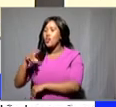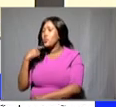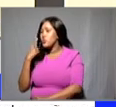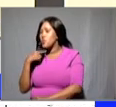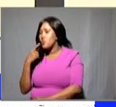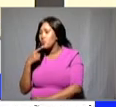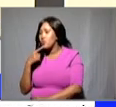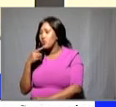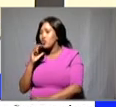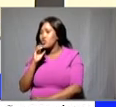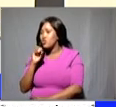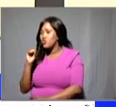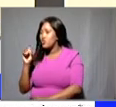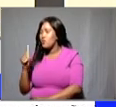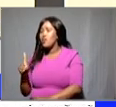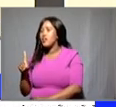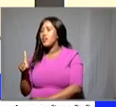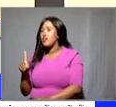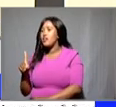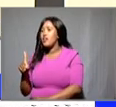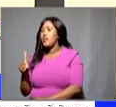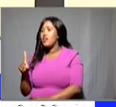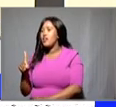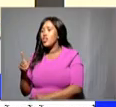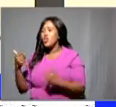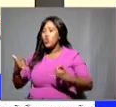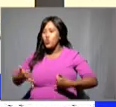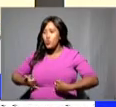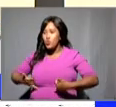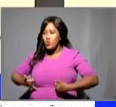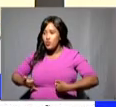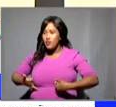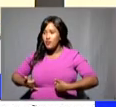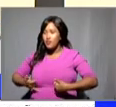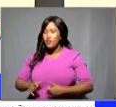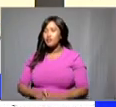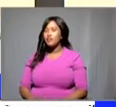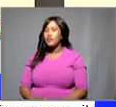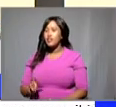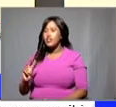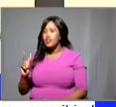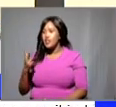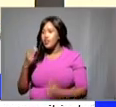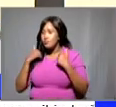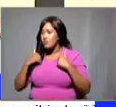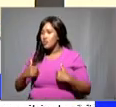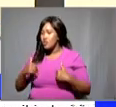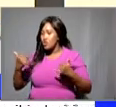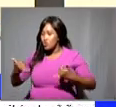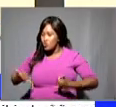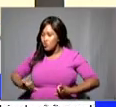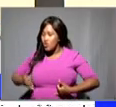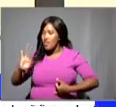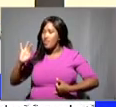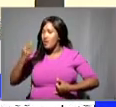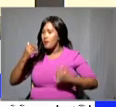ucio tureta 001 ri ni munyeuthi wanyita wa keri ri ni munyeuthi wa gatatu